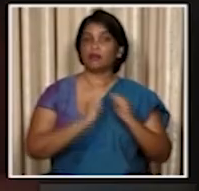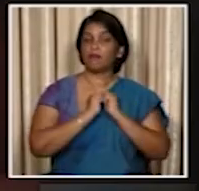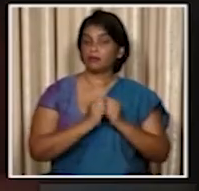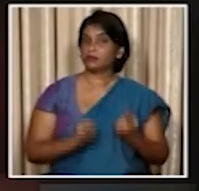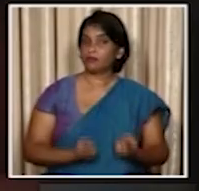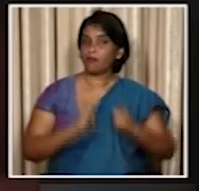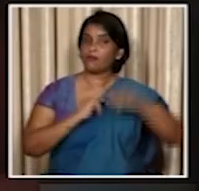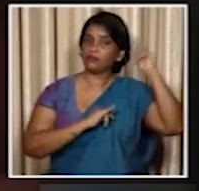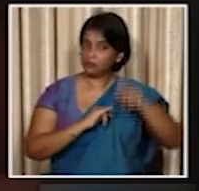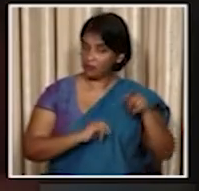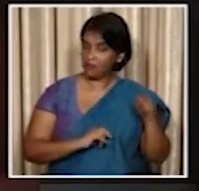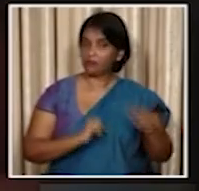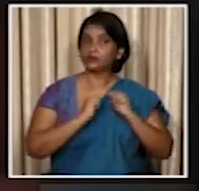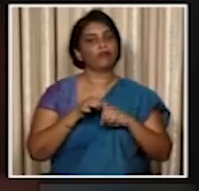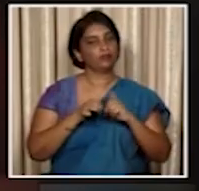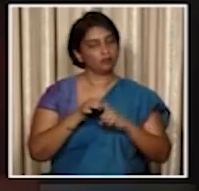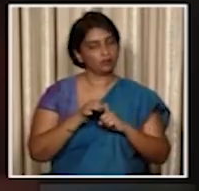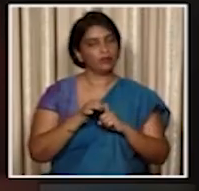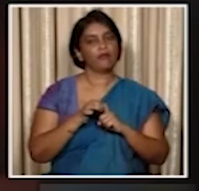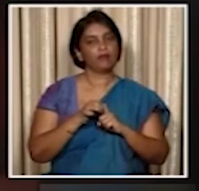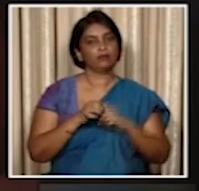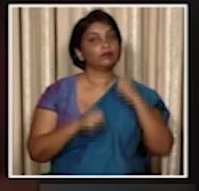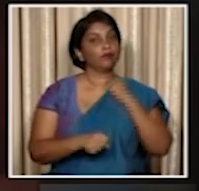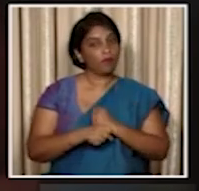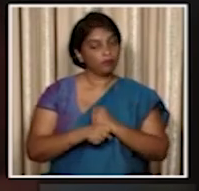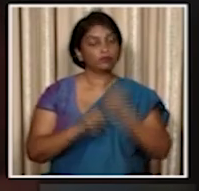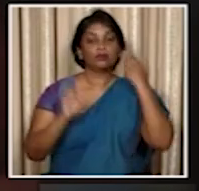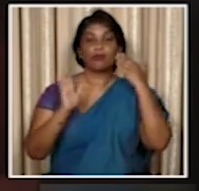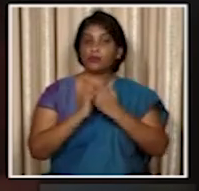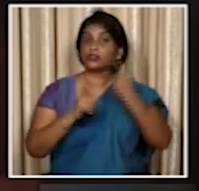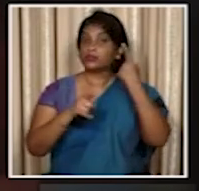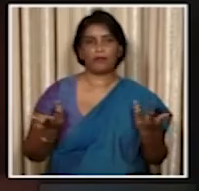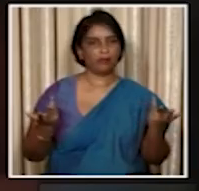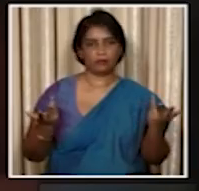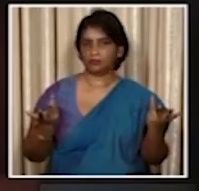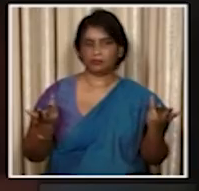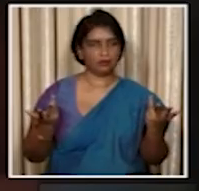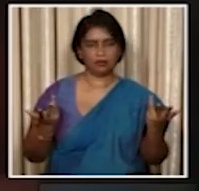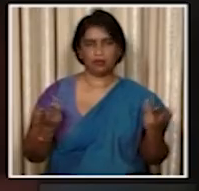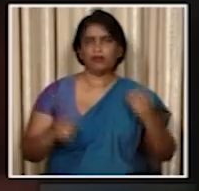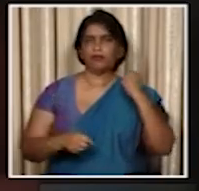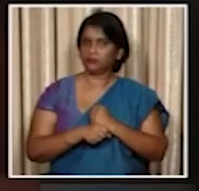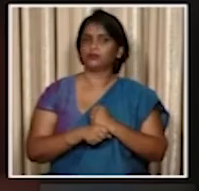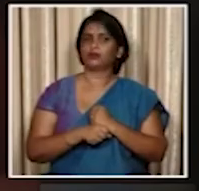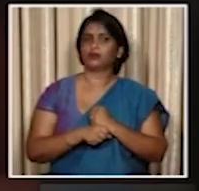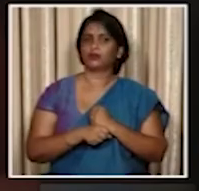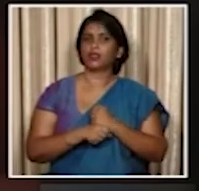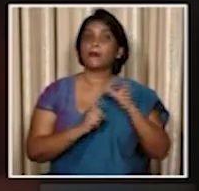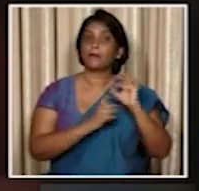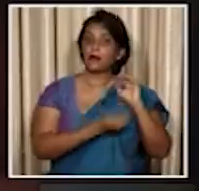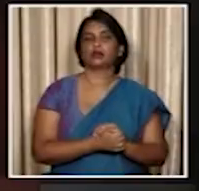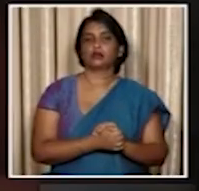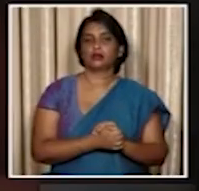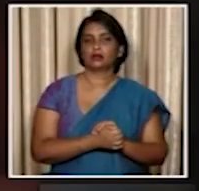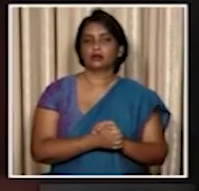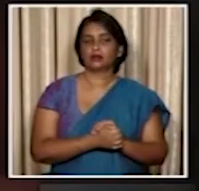විරහිත උපාධිධාරීන්ගේ රැකියා ප්‍රශ්නය රාජ්‍ය අංශයෙන්ම පමණක් විසඳන්නට බෑ. ඒක රාජ්‍ය ශේෂ්ත්‍රය, පෞද්ගලික